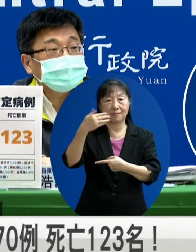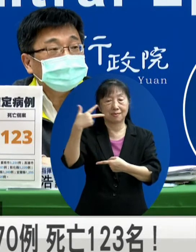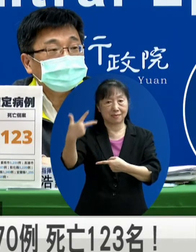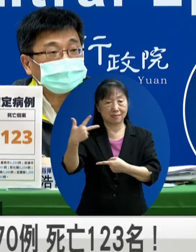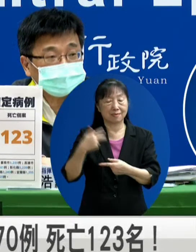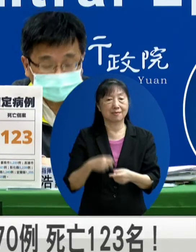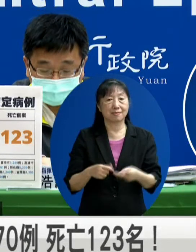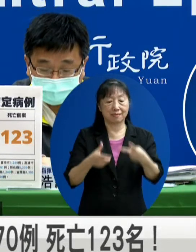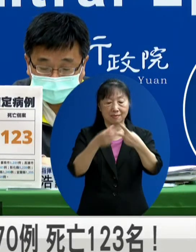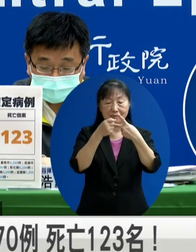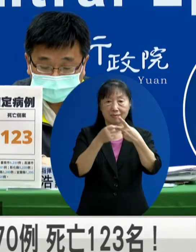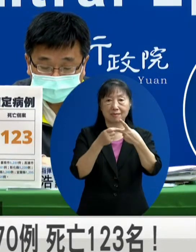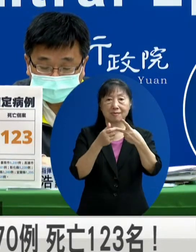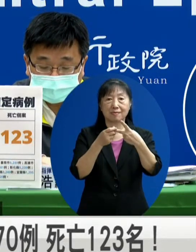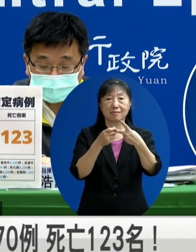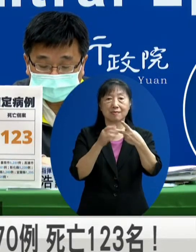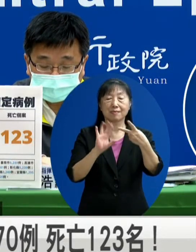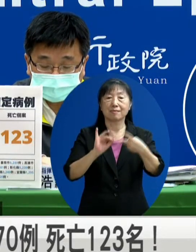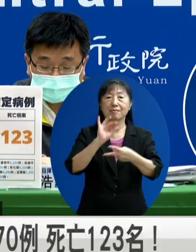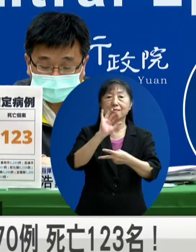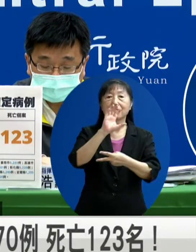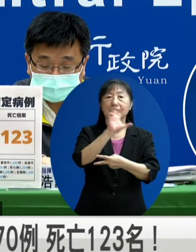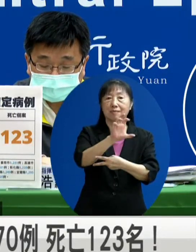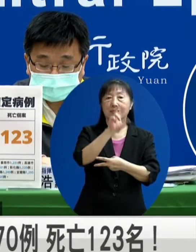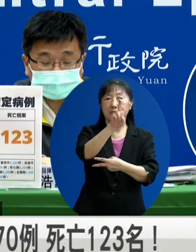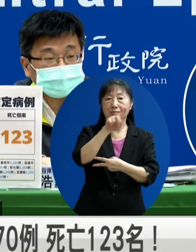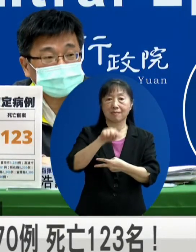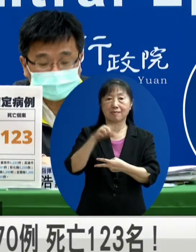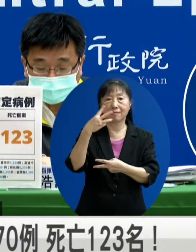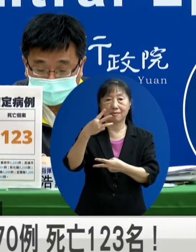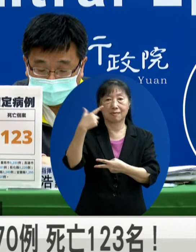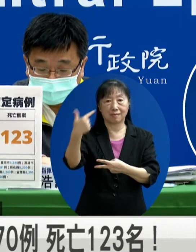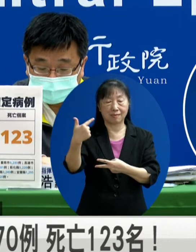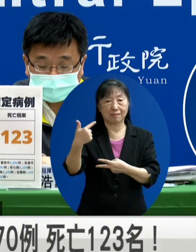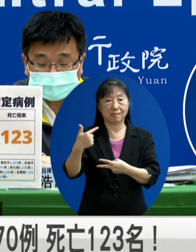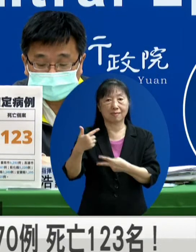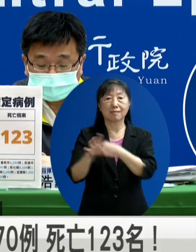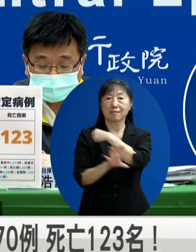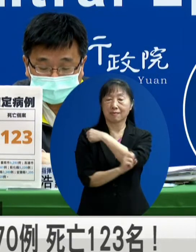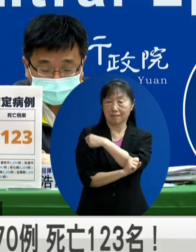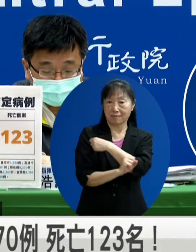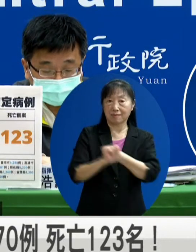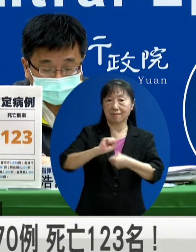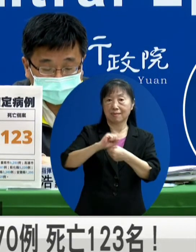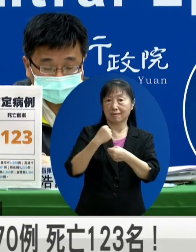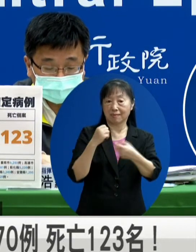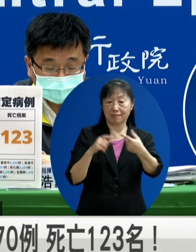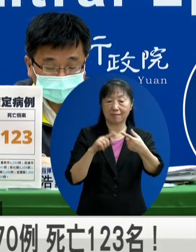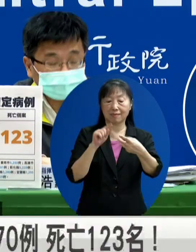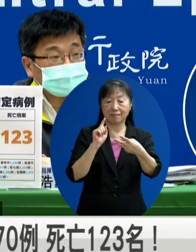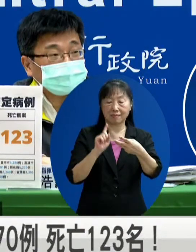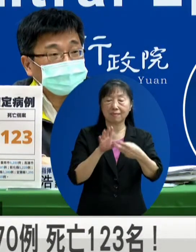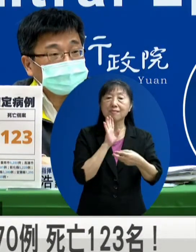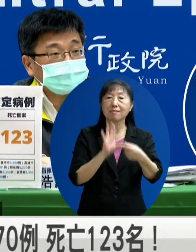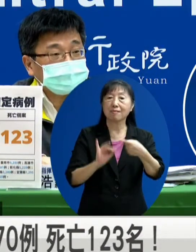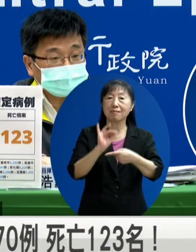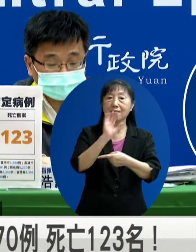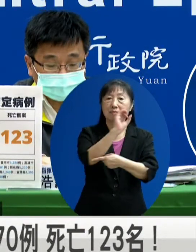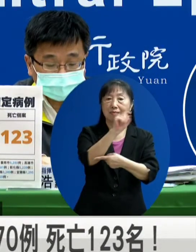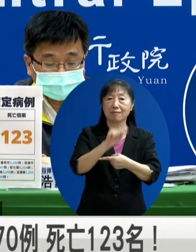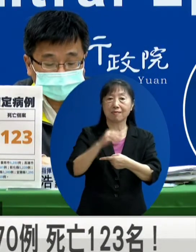90.97%，那第二剂的已经达到82.36%，那基础加强剂的那已经